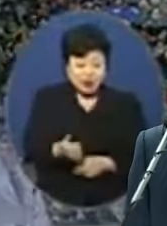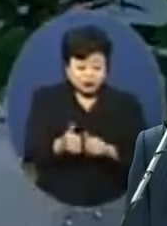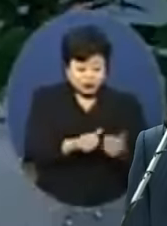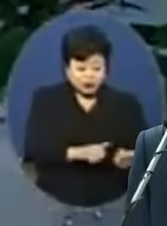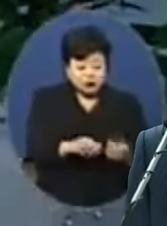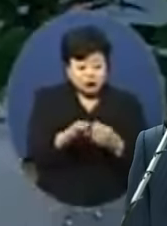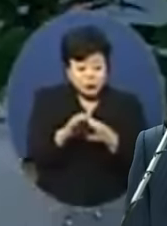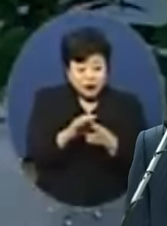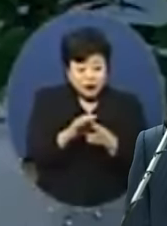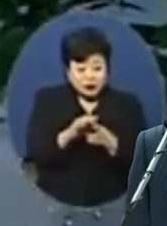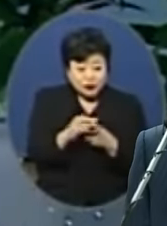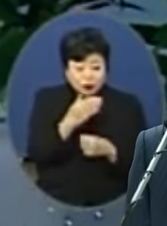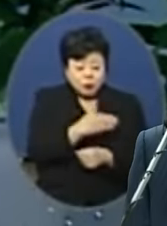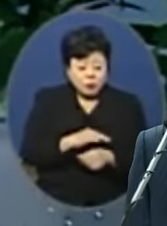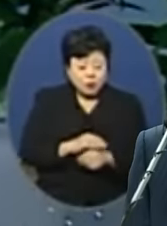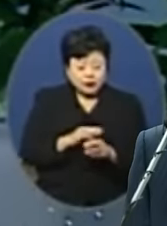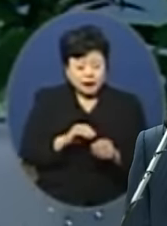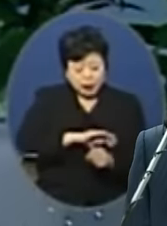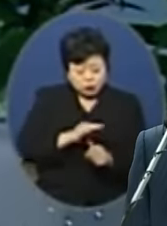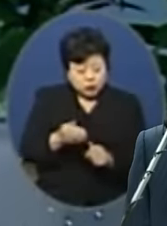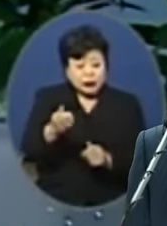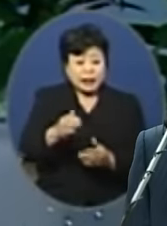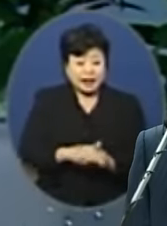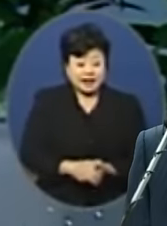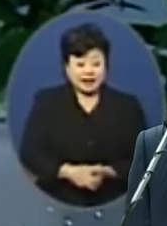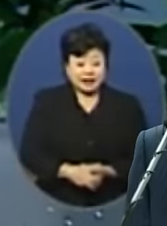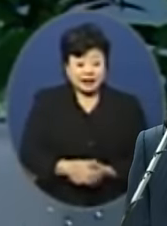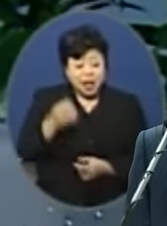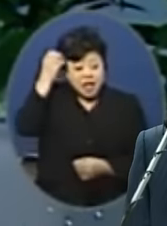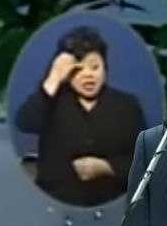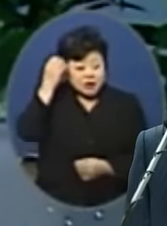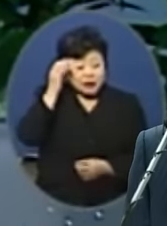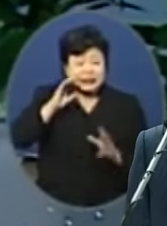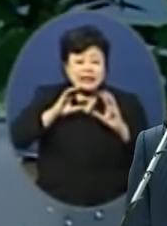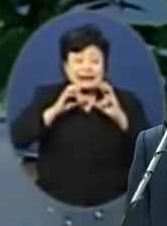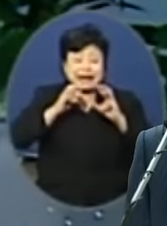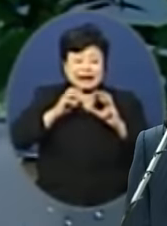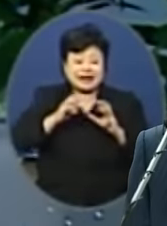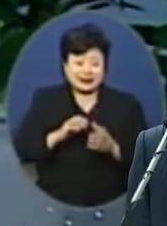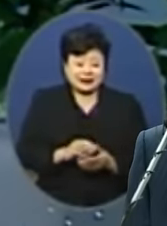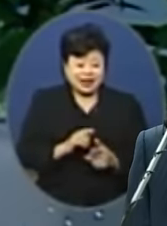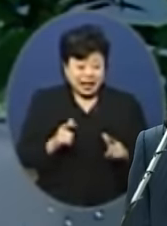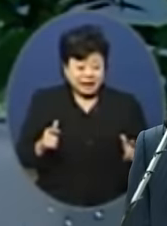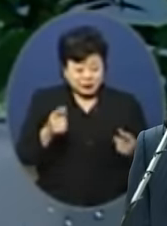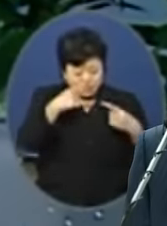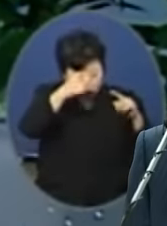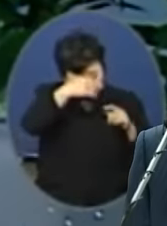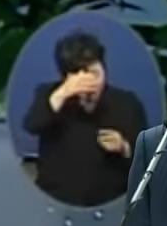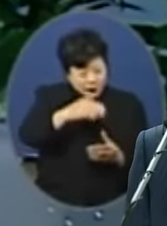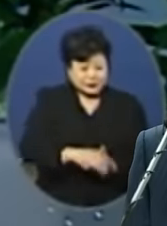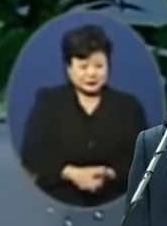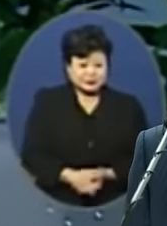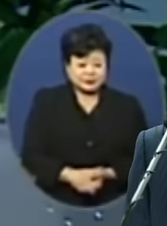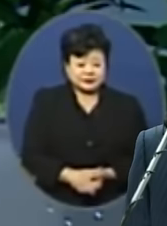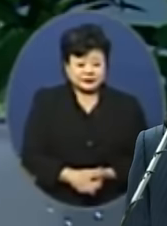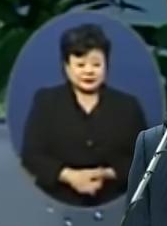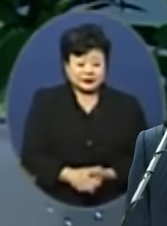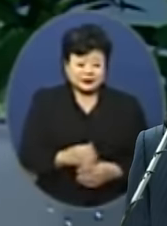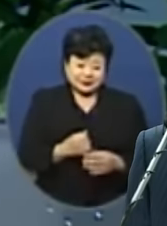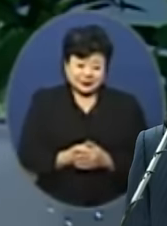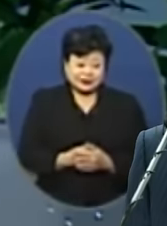죽으면은 육체는 땅에 파묻어 버리지만은 영혼은 천국 아니면 음부로 내려가는 것입니다.